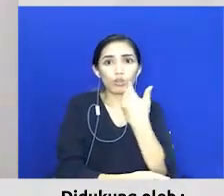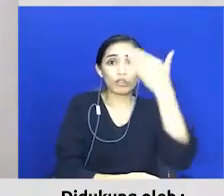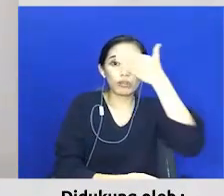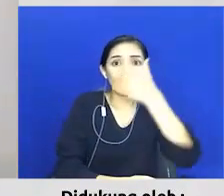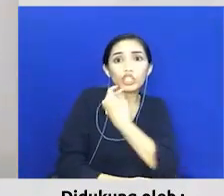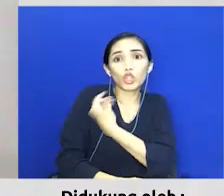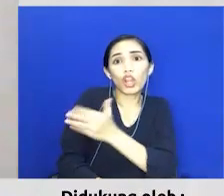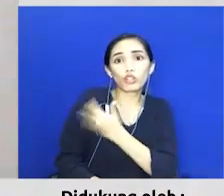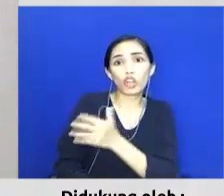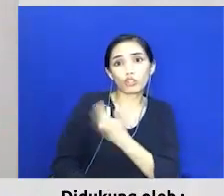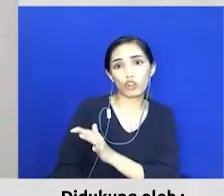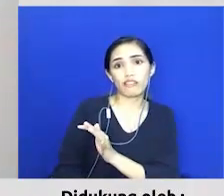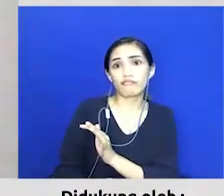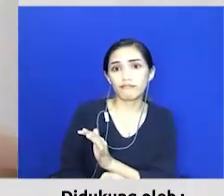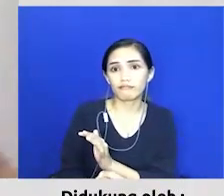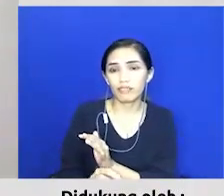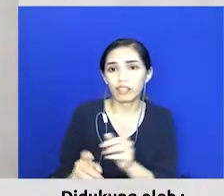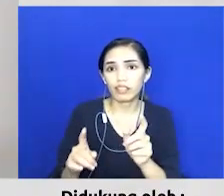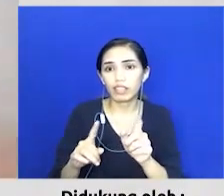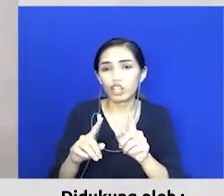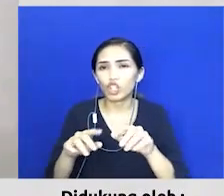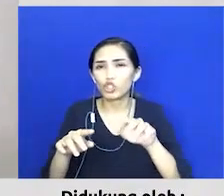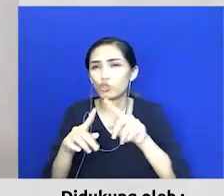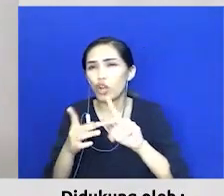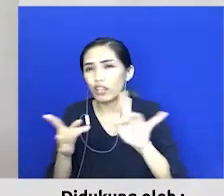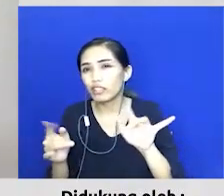itu kan gitu ya, kecuali yang begini yang begitu dikuasai oleh